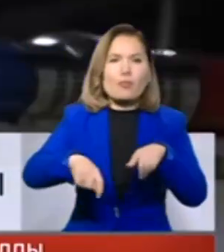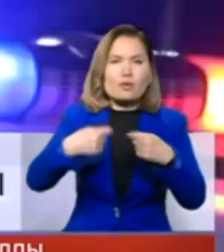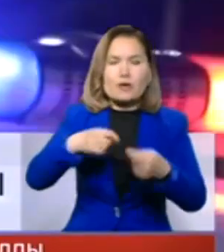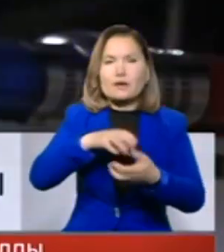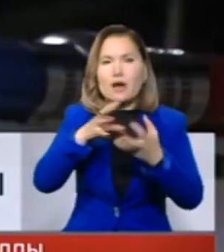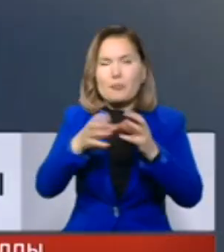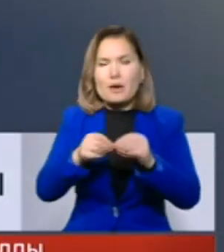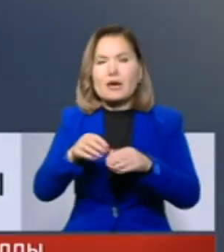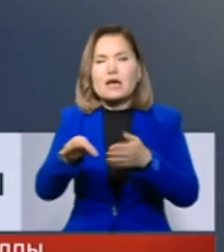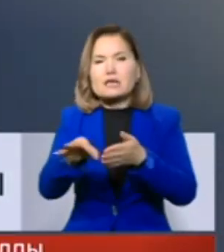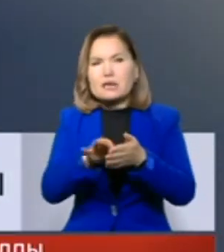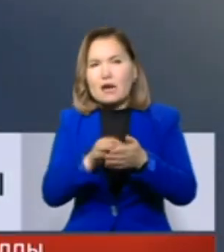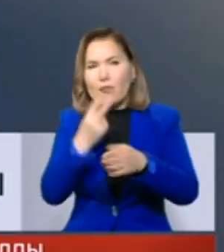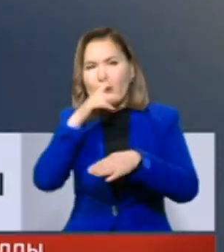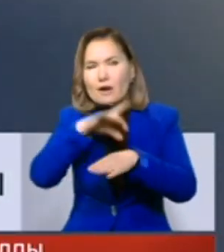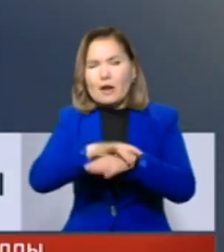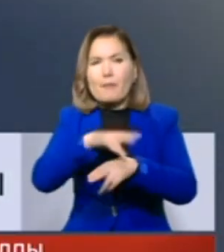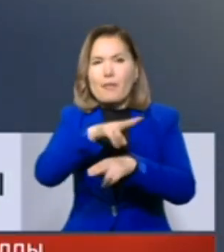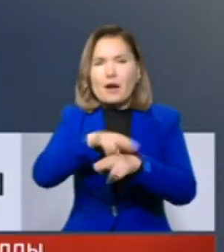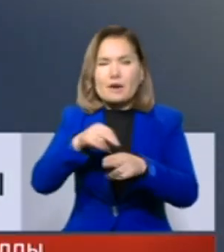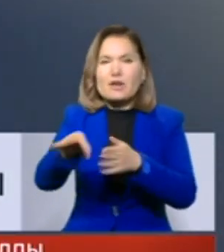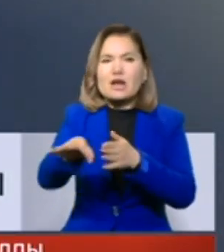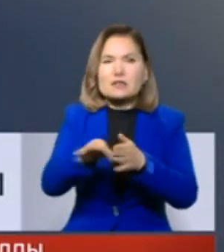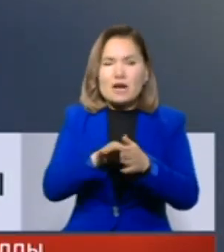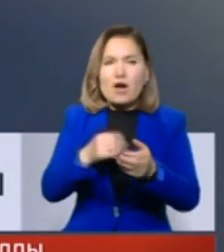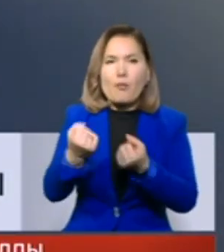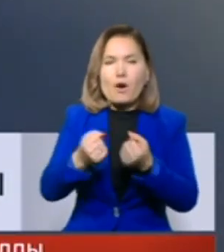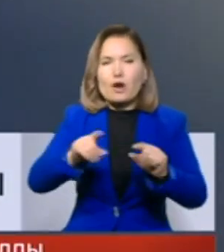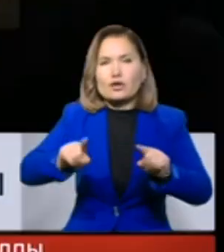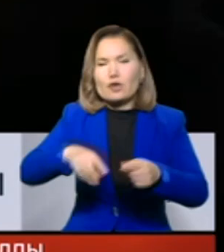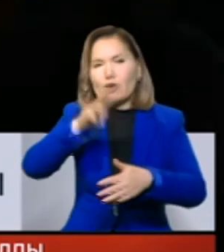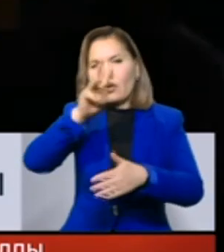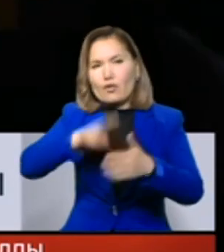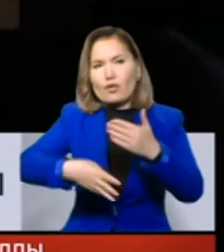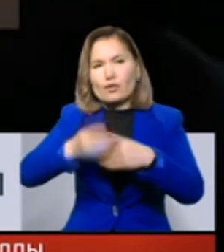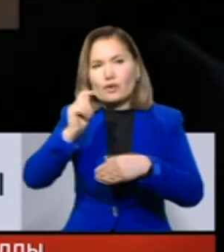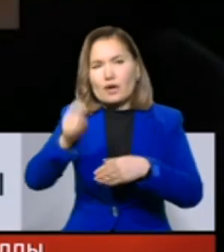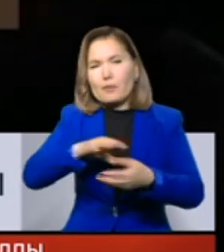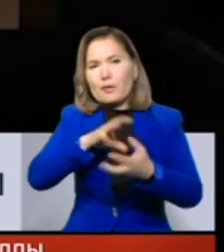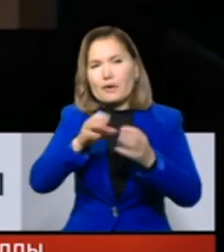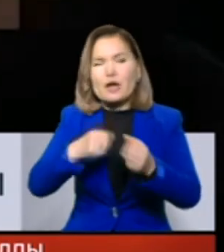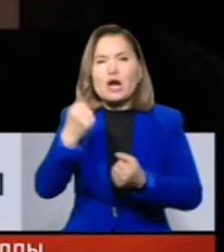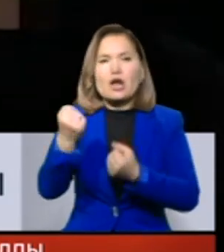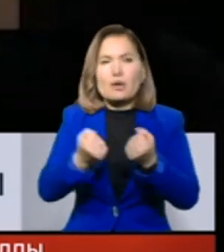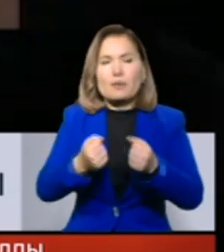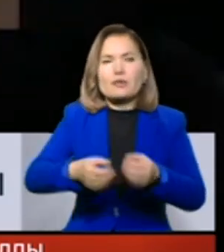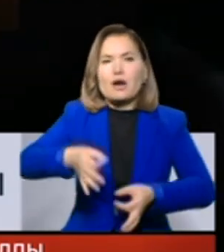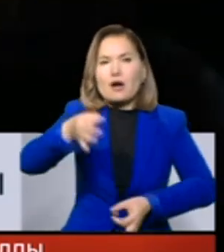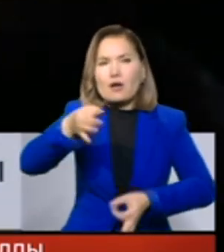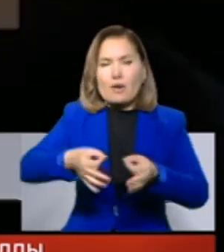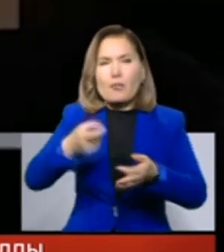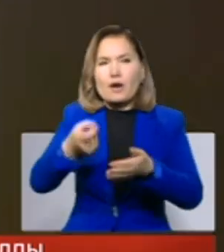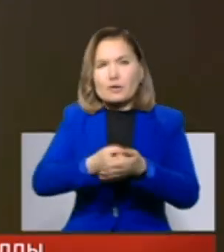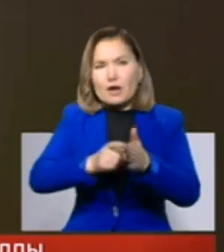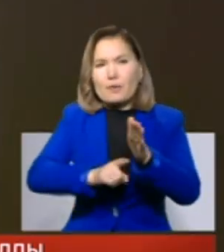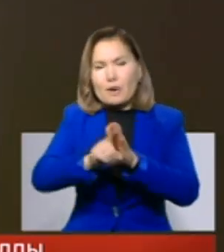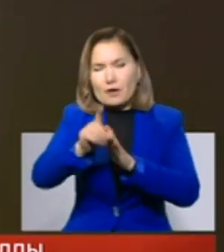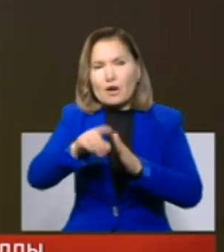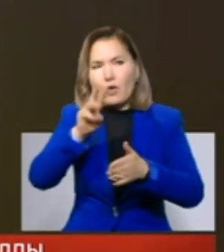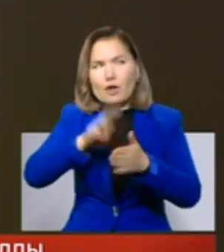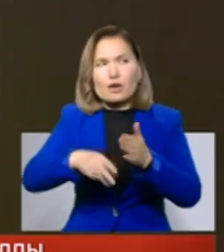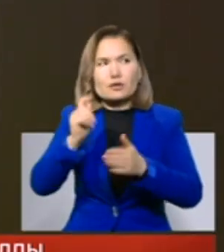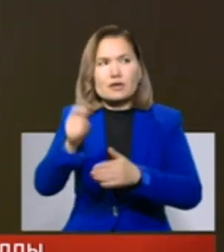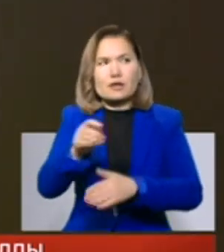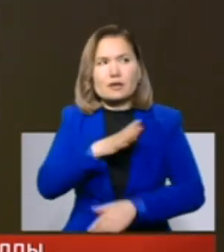Мұны байқап қалған полицейлер кортежді бірден тоқтатып, айыптұраққа жеткізді. Жүргізушілерге қатысты әкімшілік хаттамалар толтырылып,